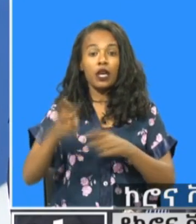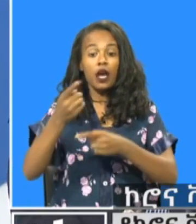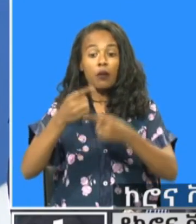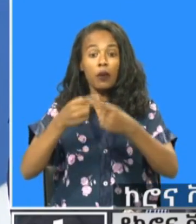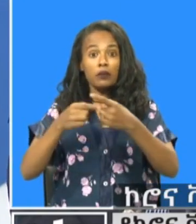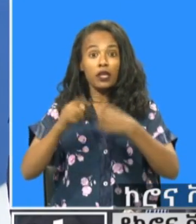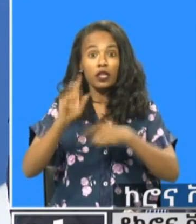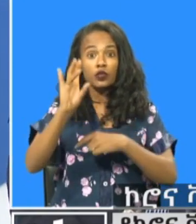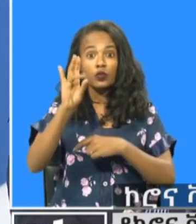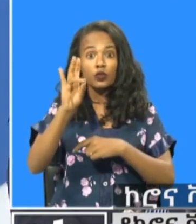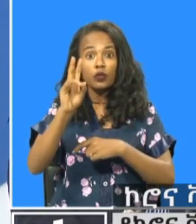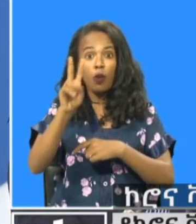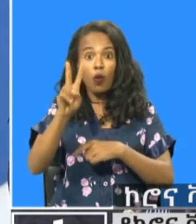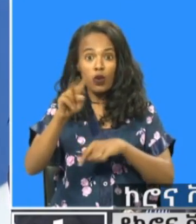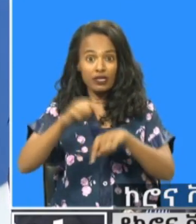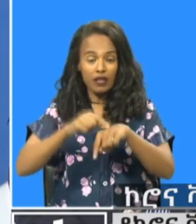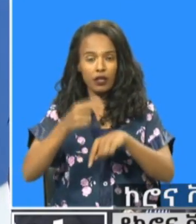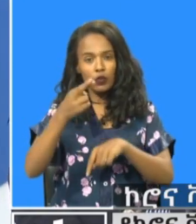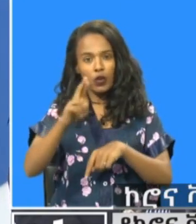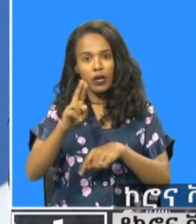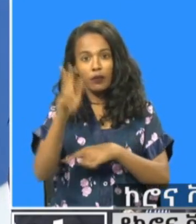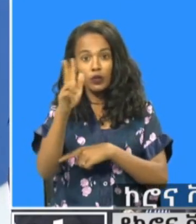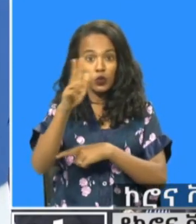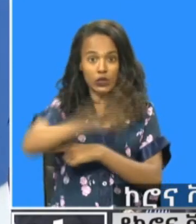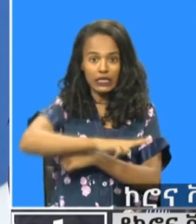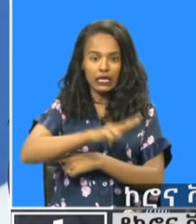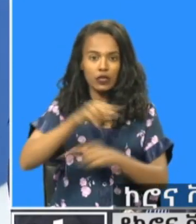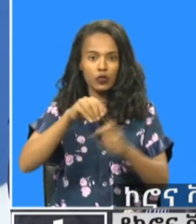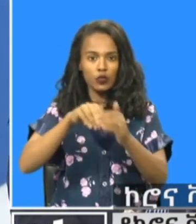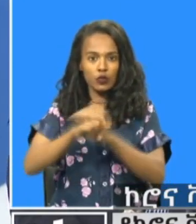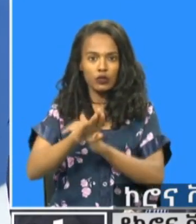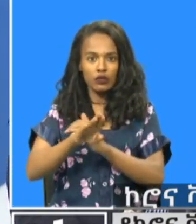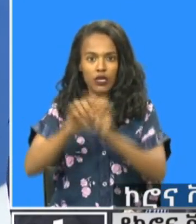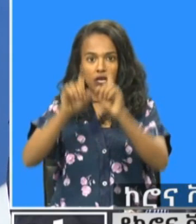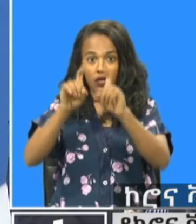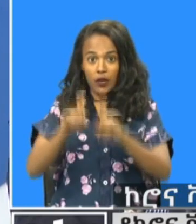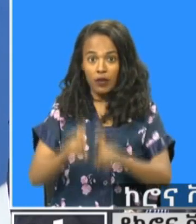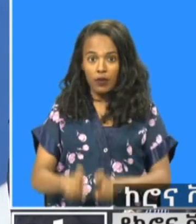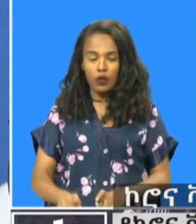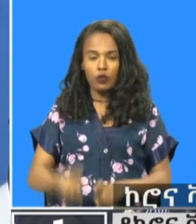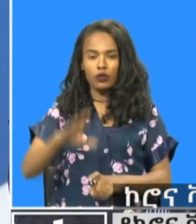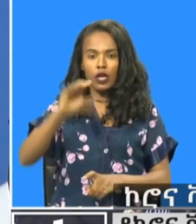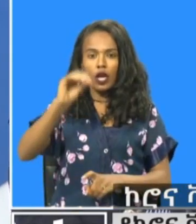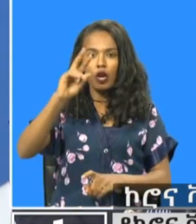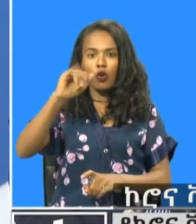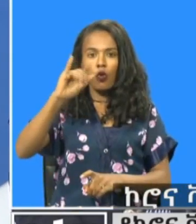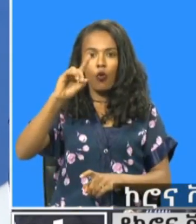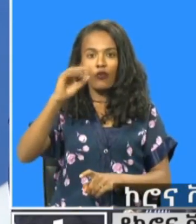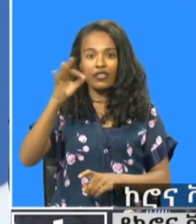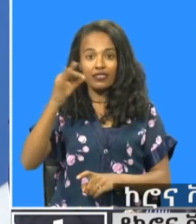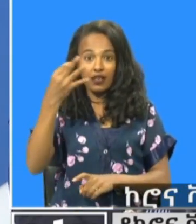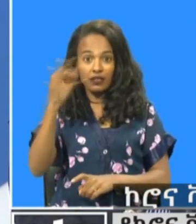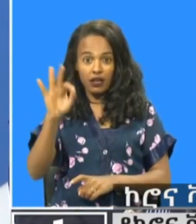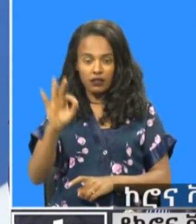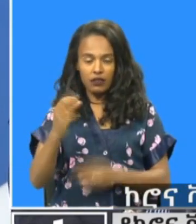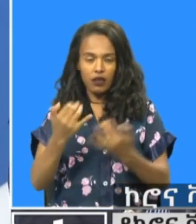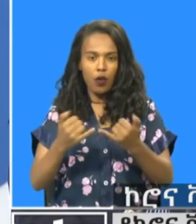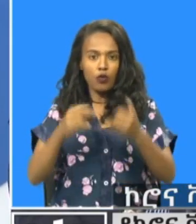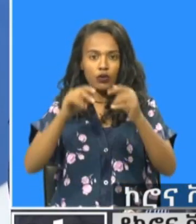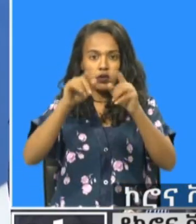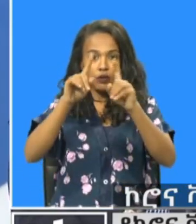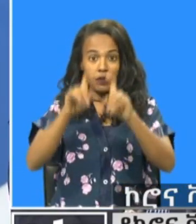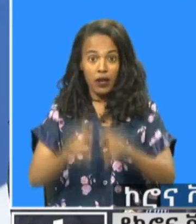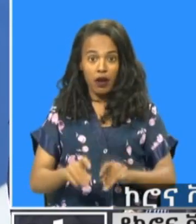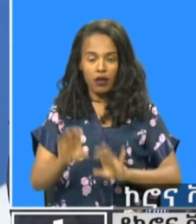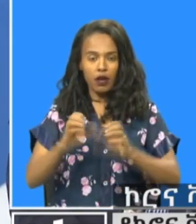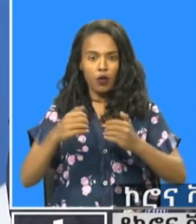ከመምጣታቸው በ72 ሰዓት ውስጥ ወይም በ3 ቀናት ውስጥ የተመረመሩት የኮቪድ-19 አሁን ምርመራ እያደረግ